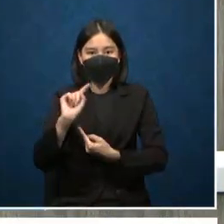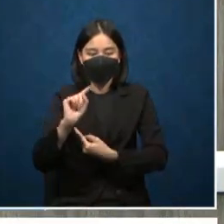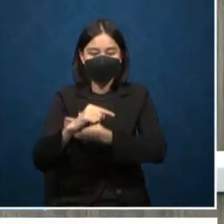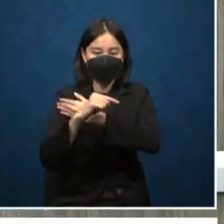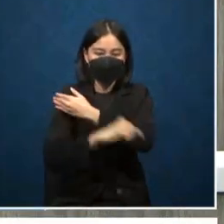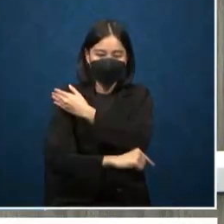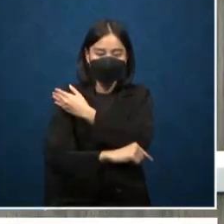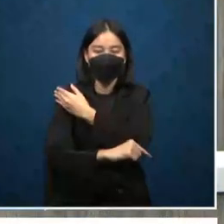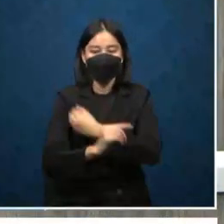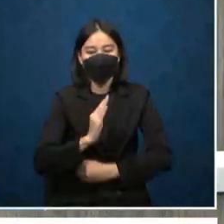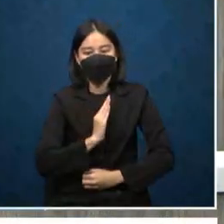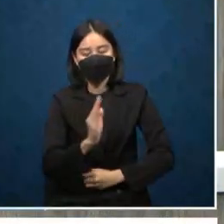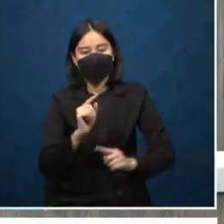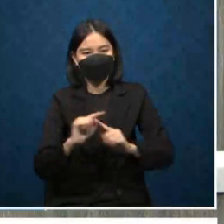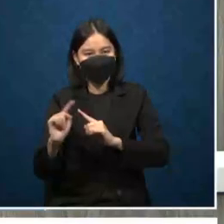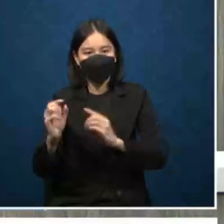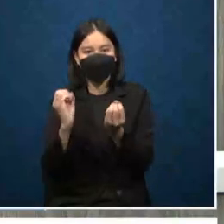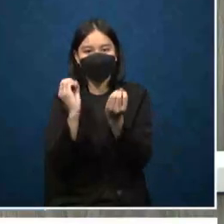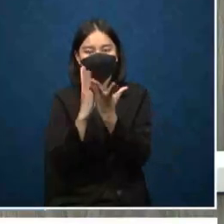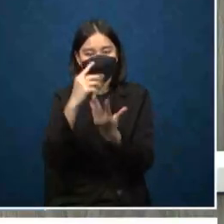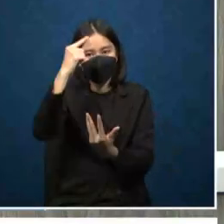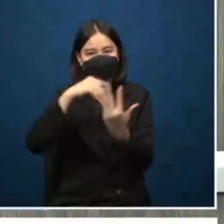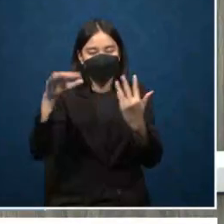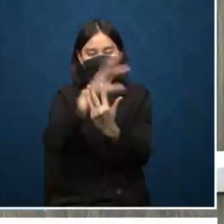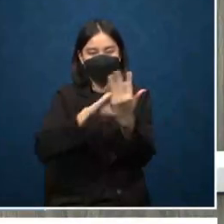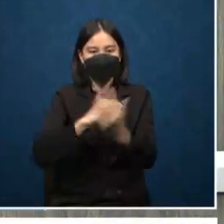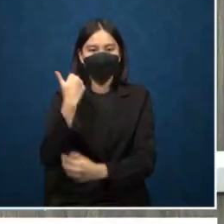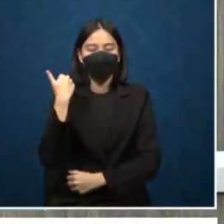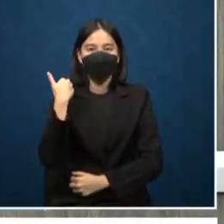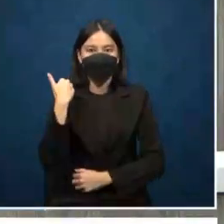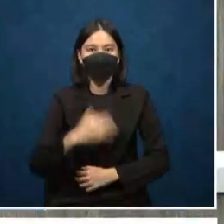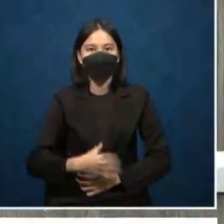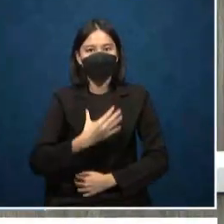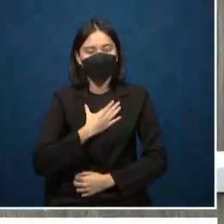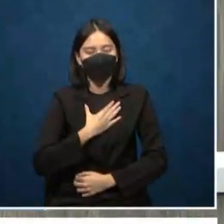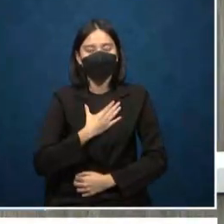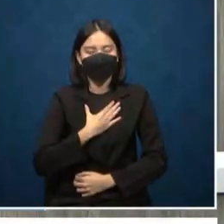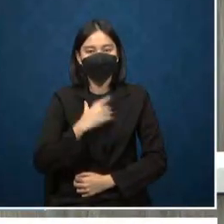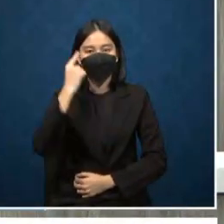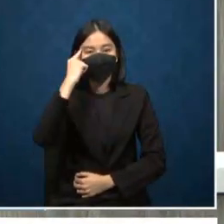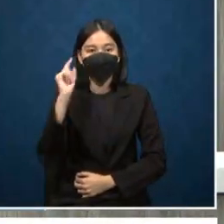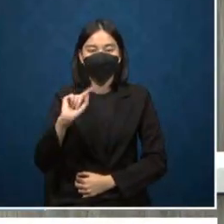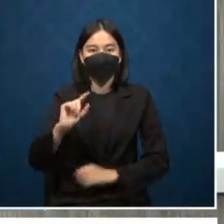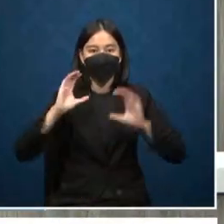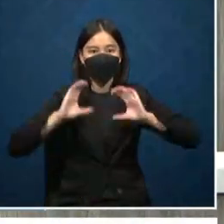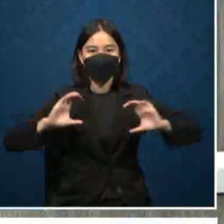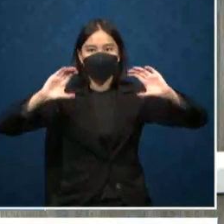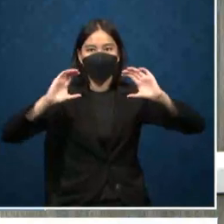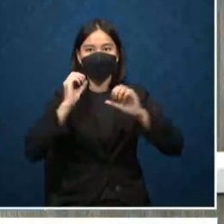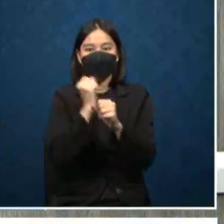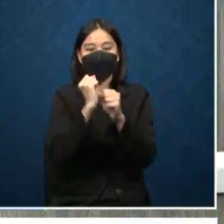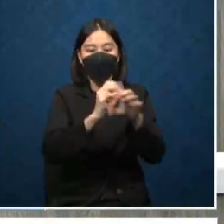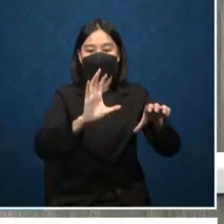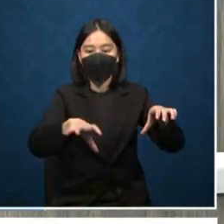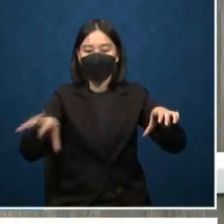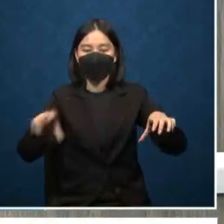การทุจริตประพฤติมิชอบของประเทศเป็นอย่างมากผมจึงมีความเห็นว่ารัฐบาลและหน่วยงาน